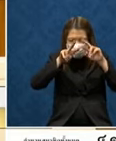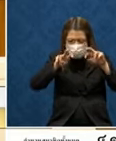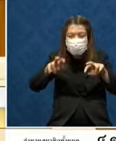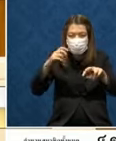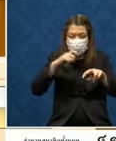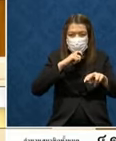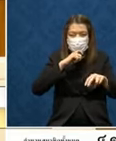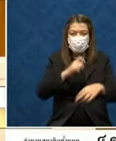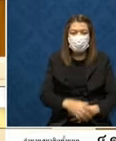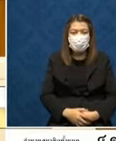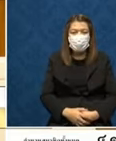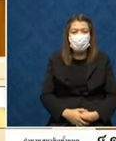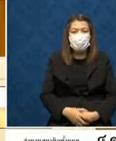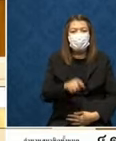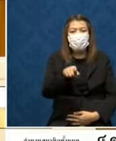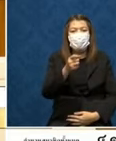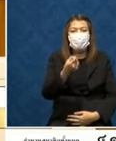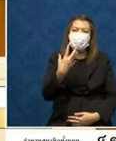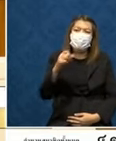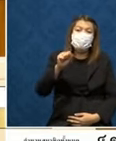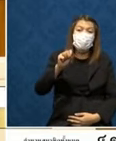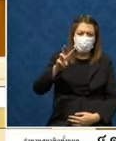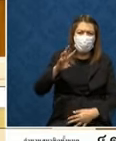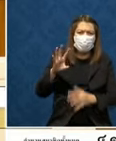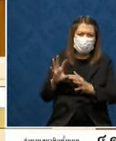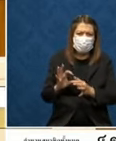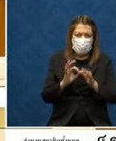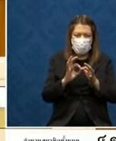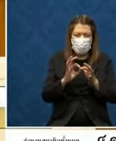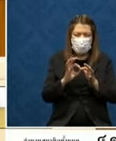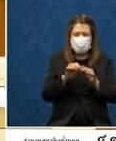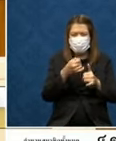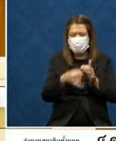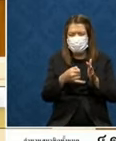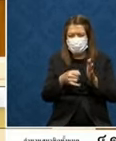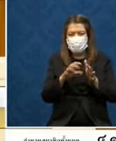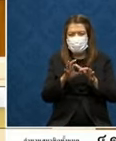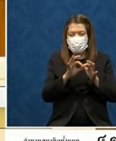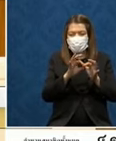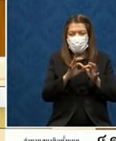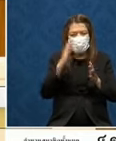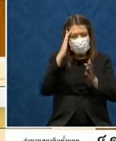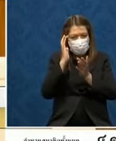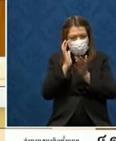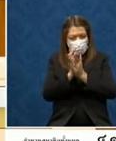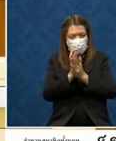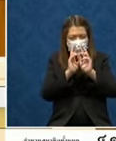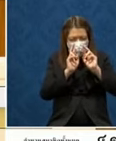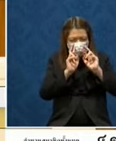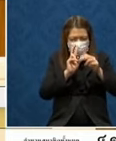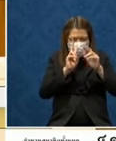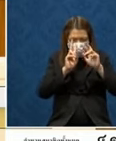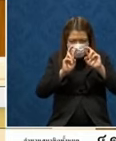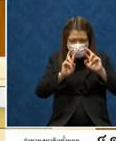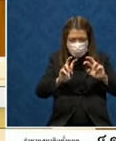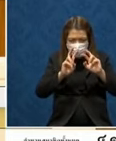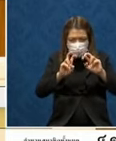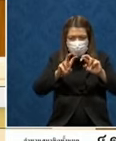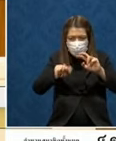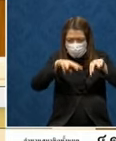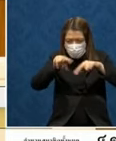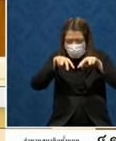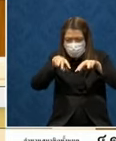ส่วนที่ท่านสมาชิกได้อธิปรายว่ามีสวเข้าไปเกี่ยวข้องภัวพันนั้นทั้งนี้เจ้าหน้าที่ตำรวจทั้งสืบสวนและสอบสวนก็ได้เข้าไปดำเนินการไป